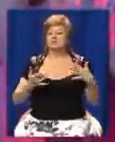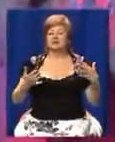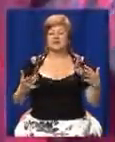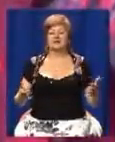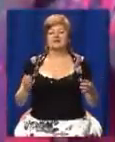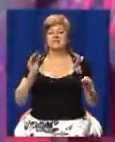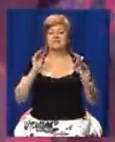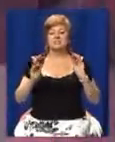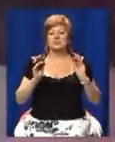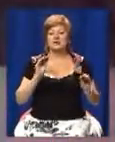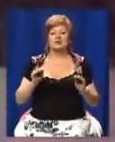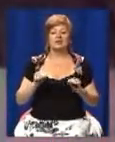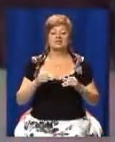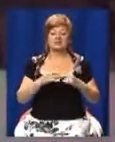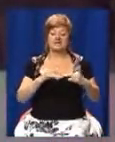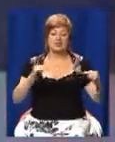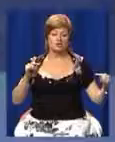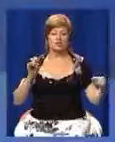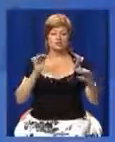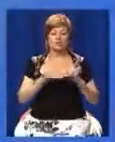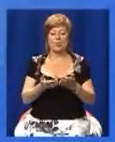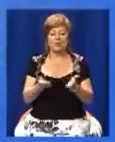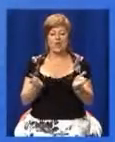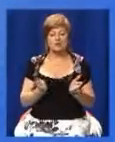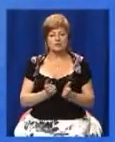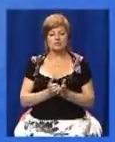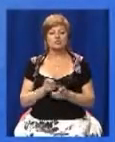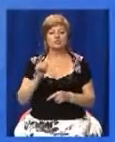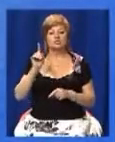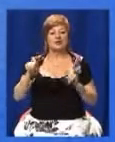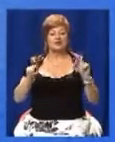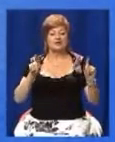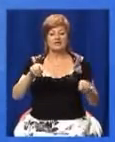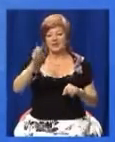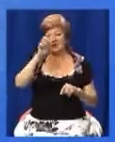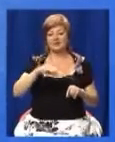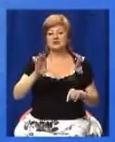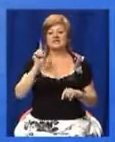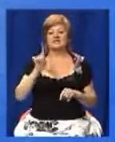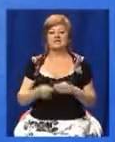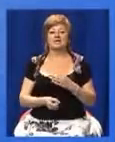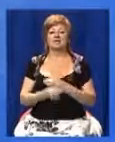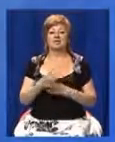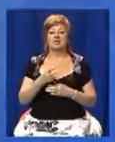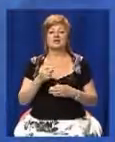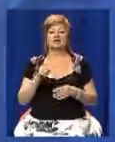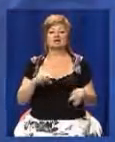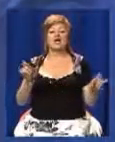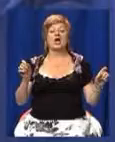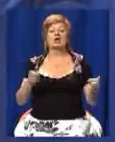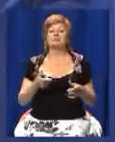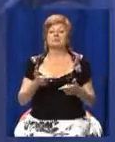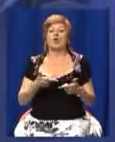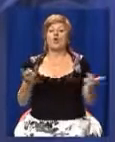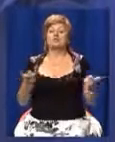створюють прикраси для весільного столу, посуд для вечірок. У деяких країнах щозими навіть з'являються крижані готелі.